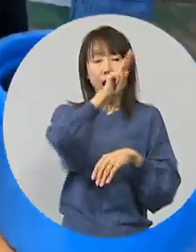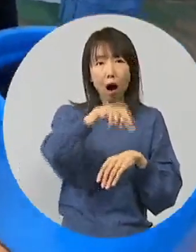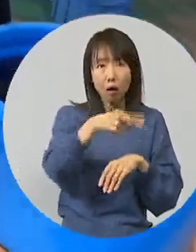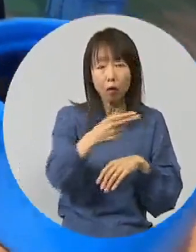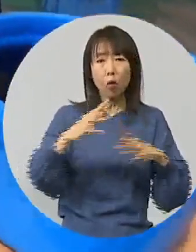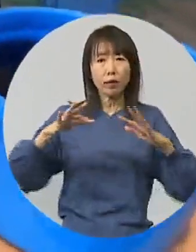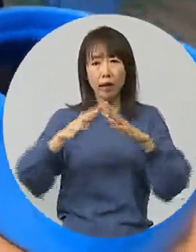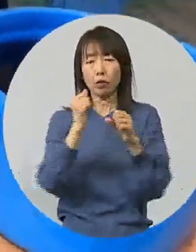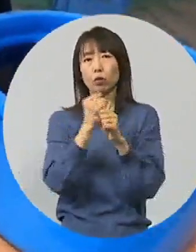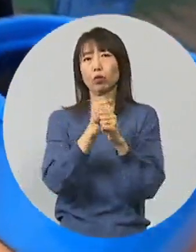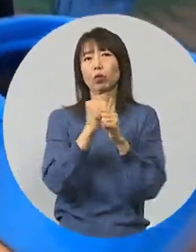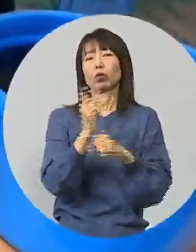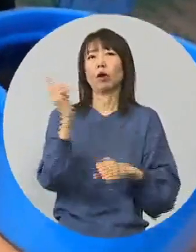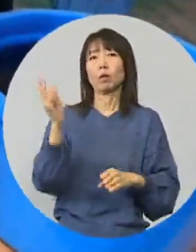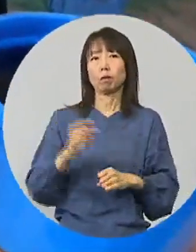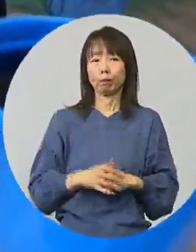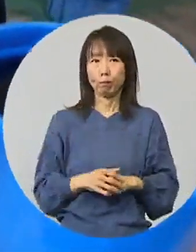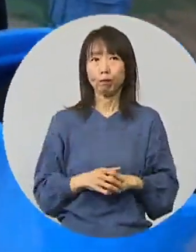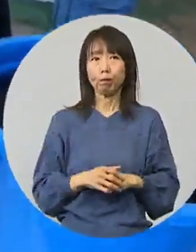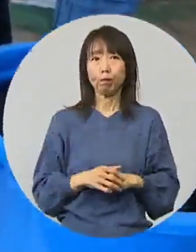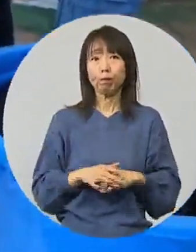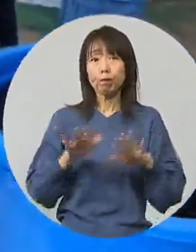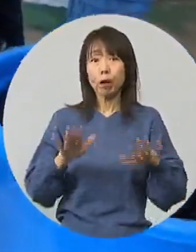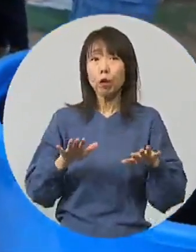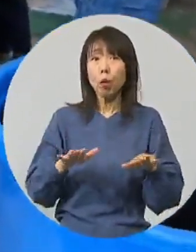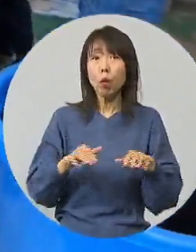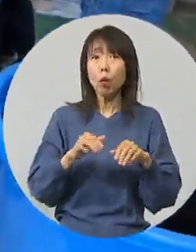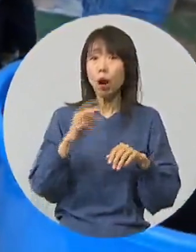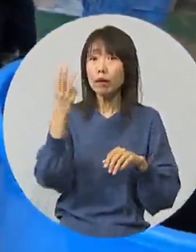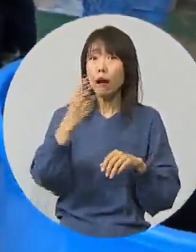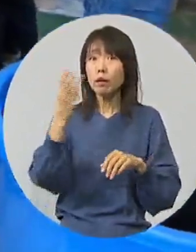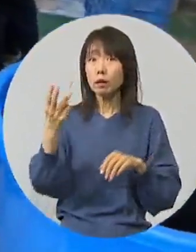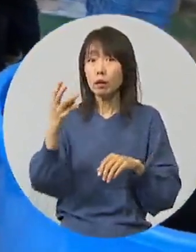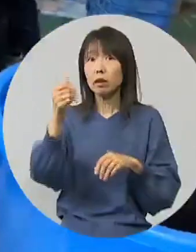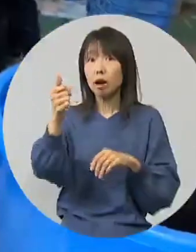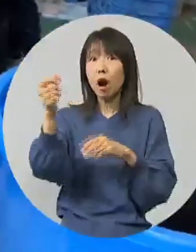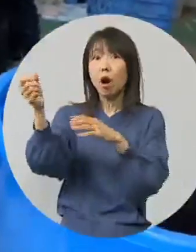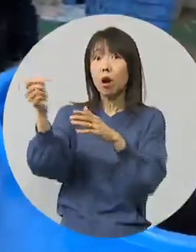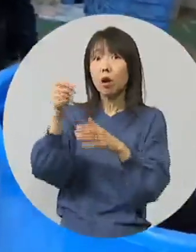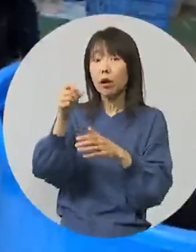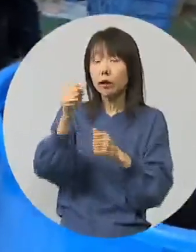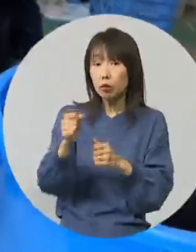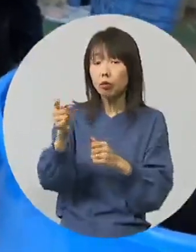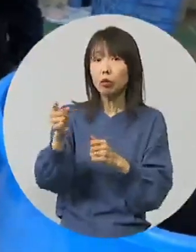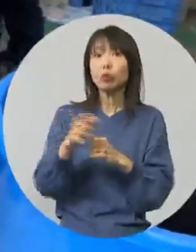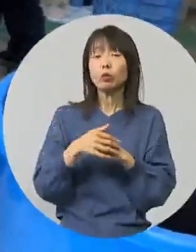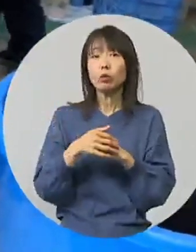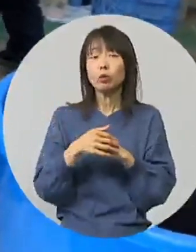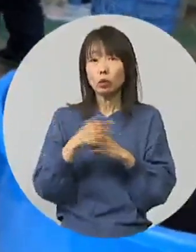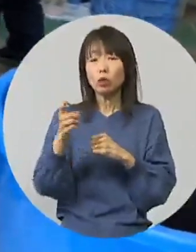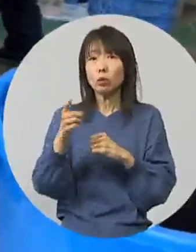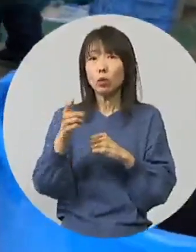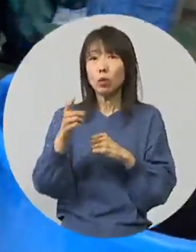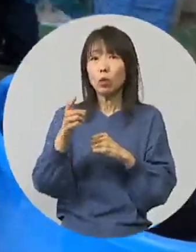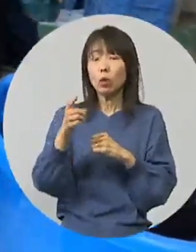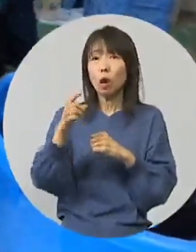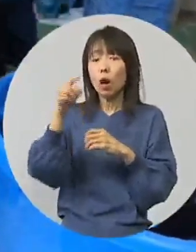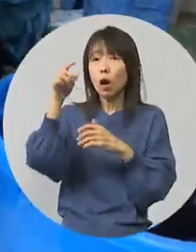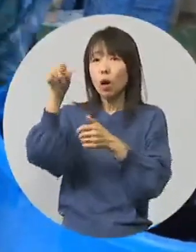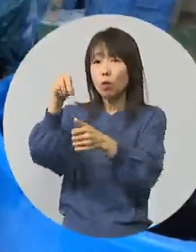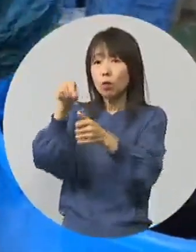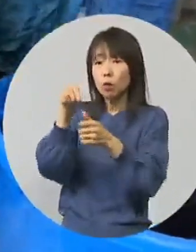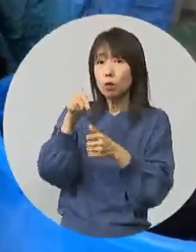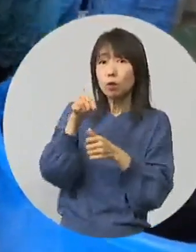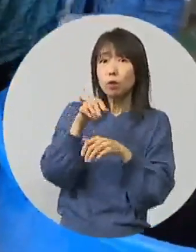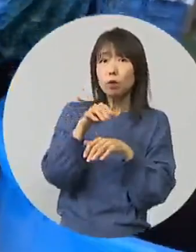今日作業されている方は、まあ、3名いらっしゃいます。 はい、ブルーハンドマスター3名ですね。 はい、っていうのはあのどういった形でこう集まってこられたメン